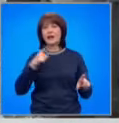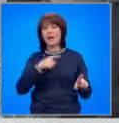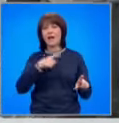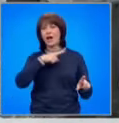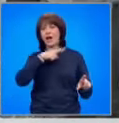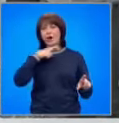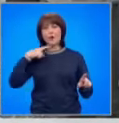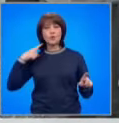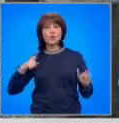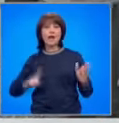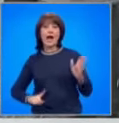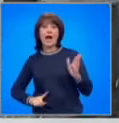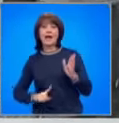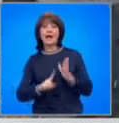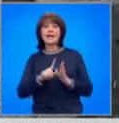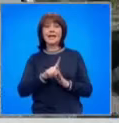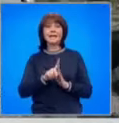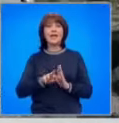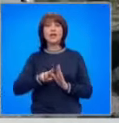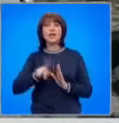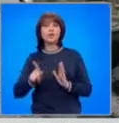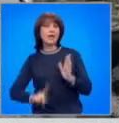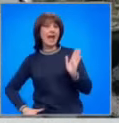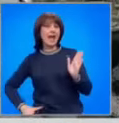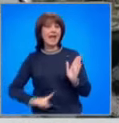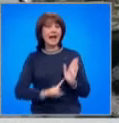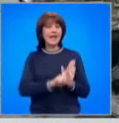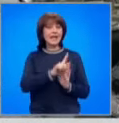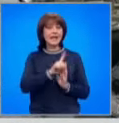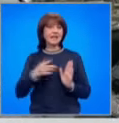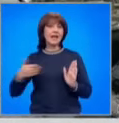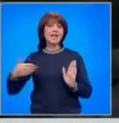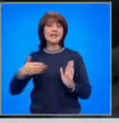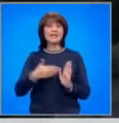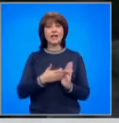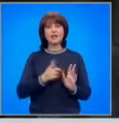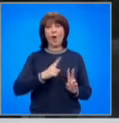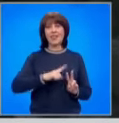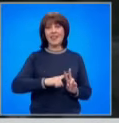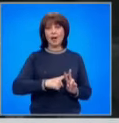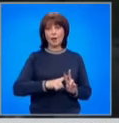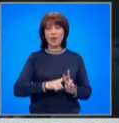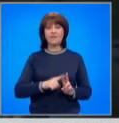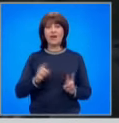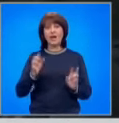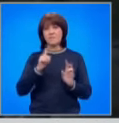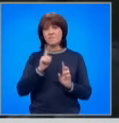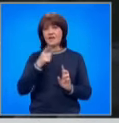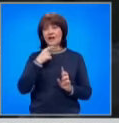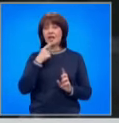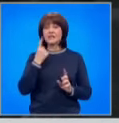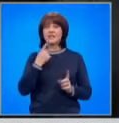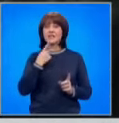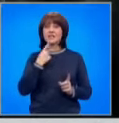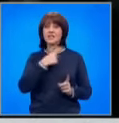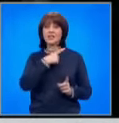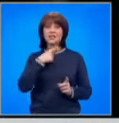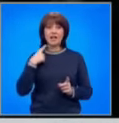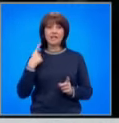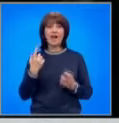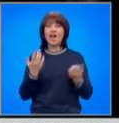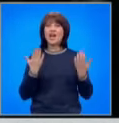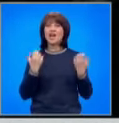ракета С-300 и че няколко други ракети са били изстреляни срещу Николаев. Не се съобщава за жертви. Повечето от живеещите в